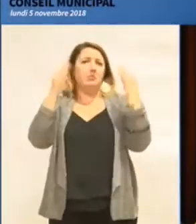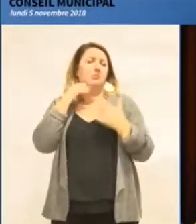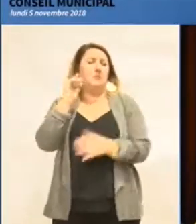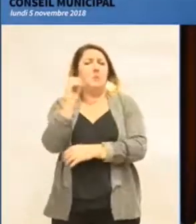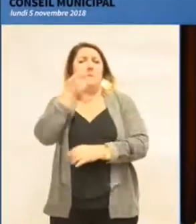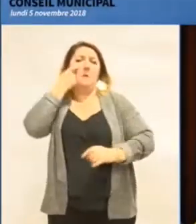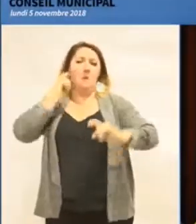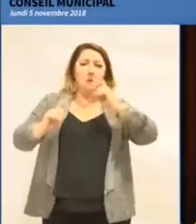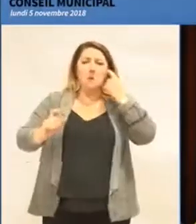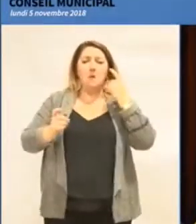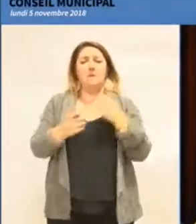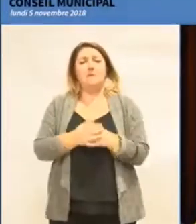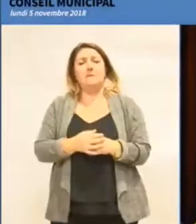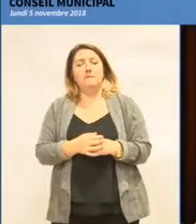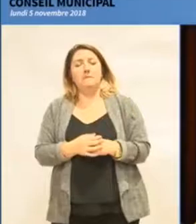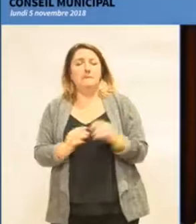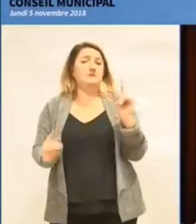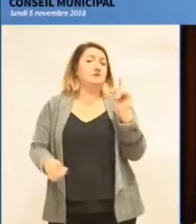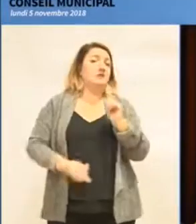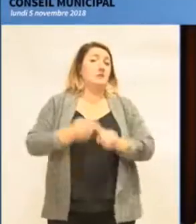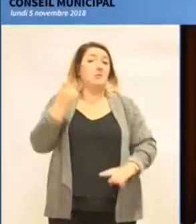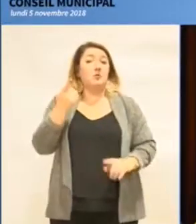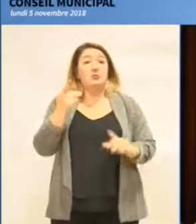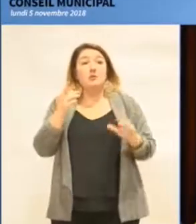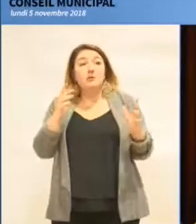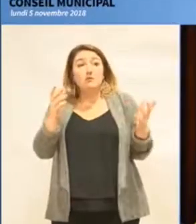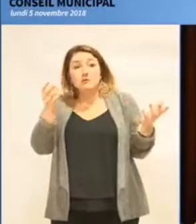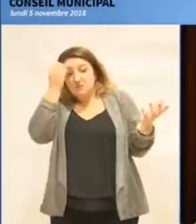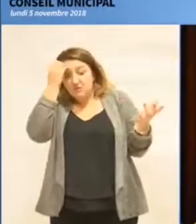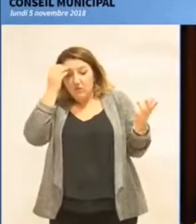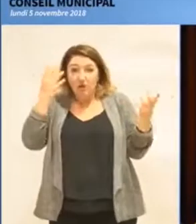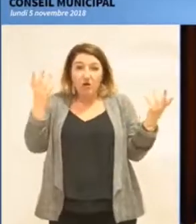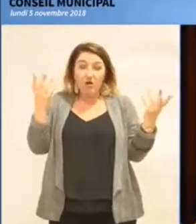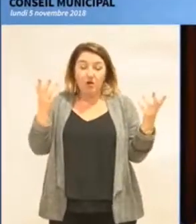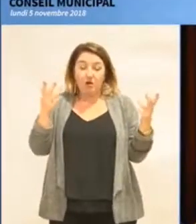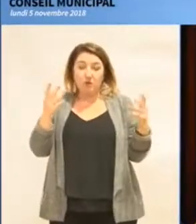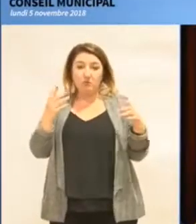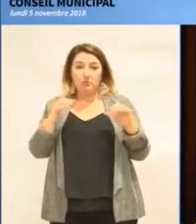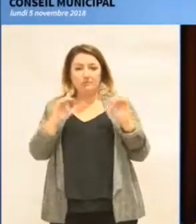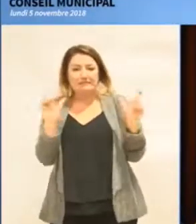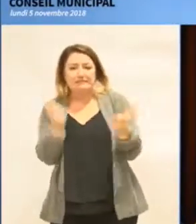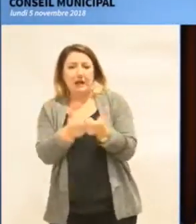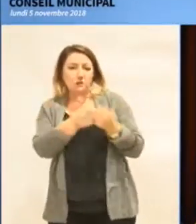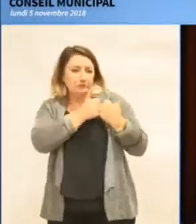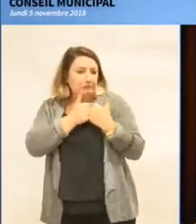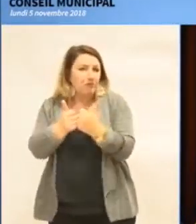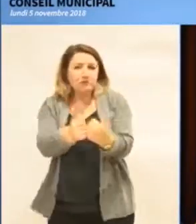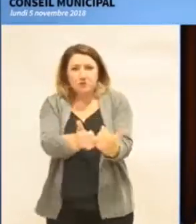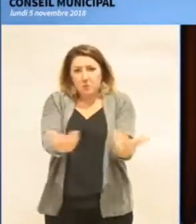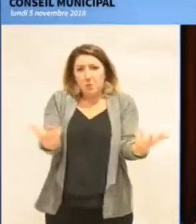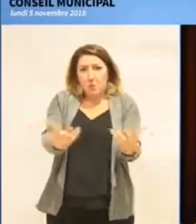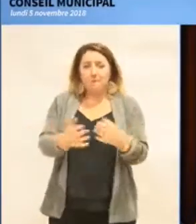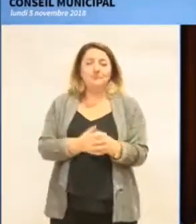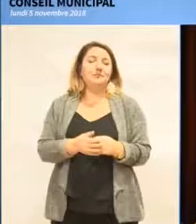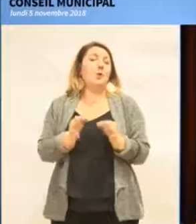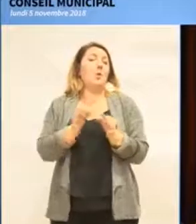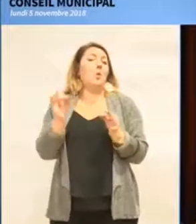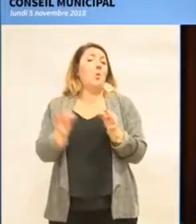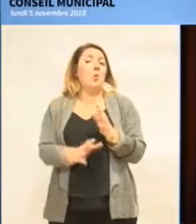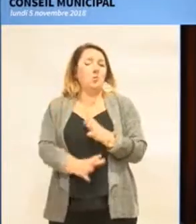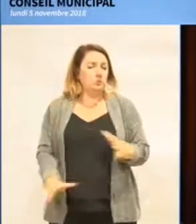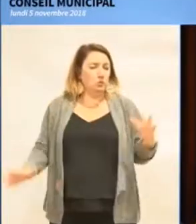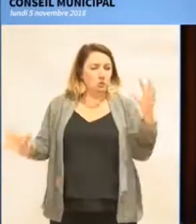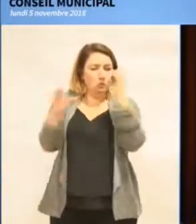viennent, et quel diagnostic effectuons-nous de façon commune. Pour conclure, je dirais 3